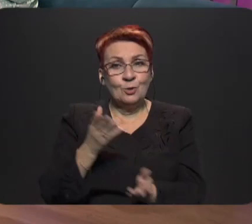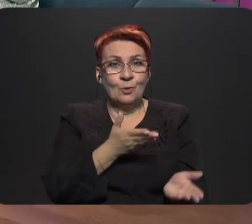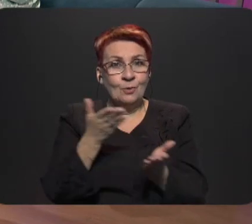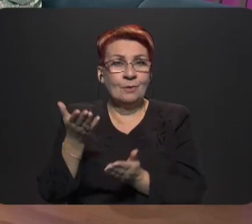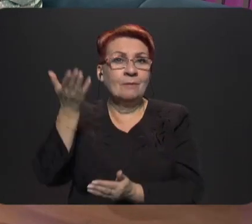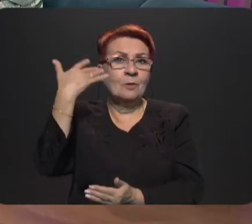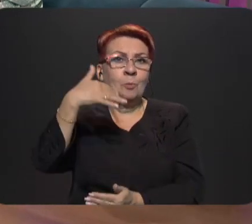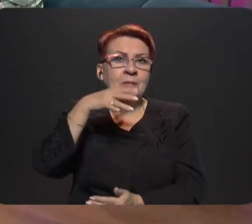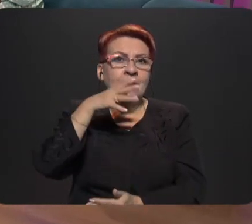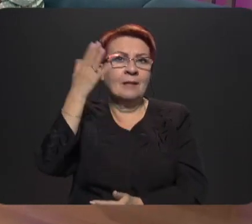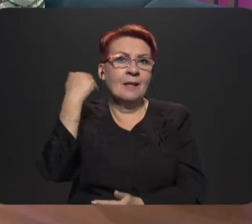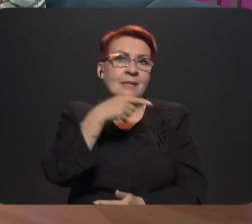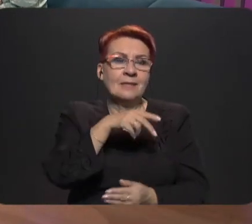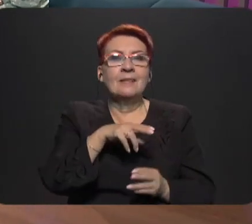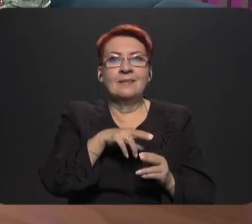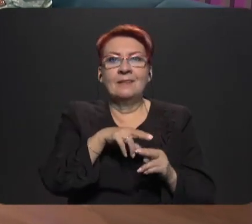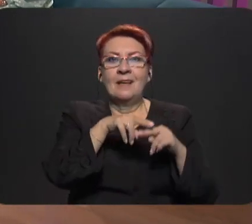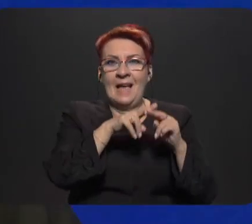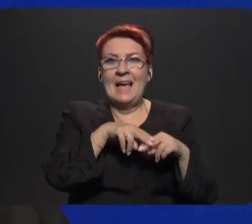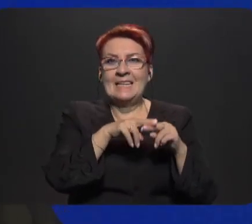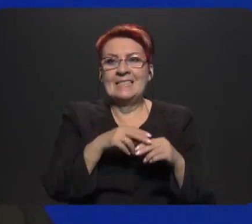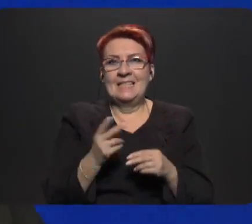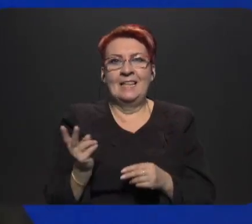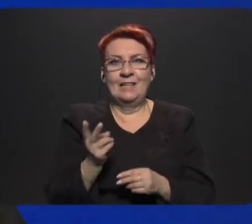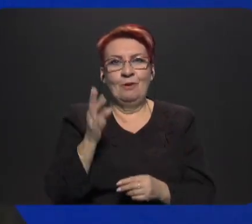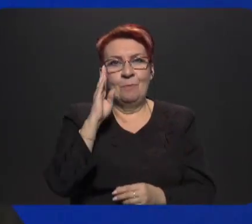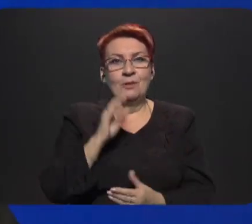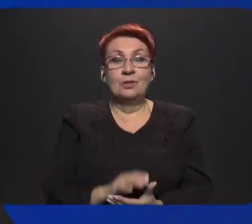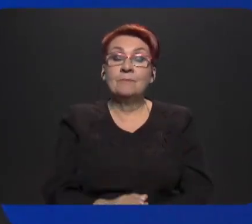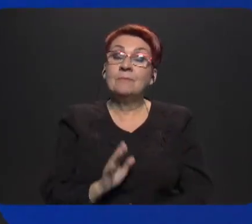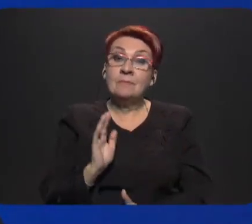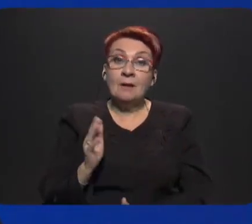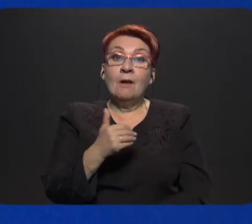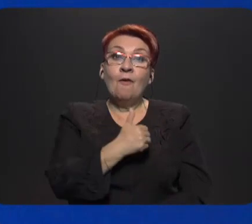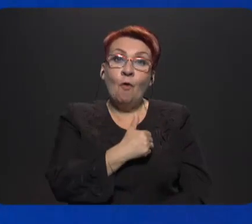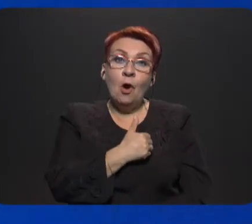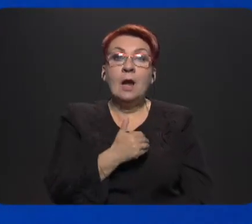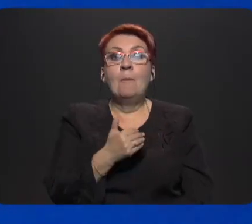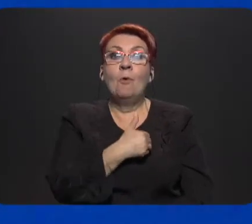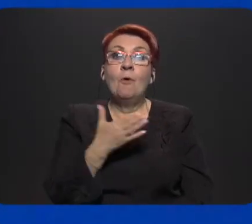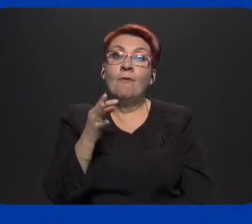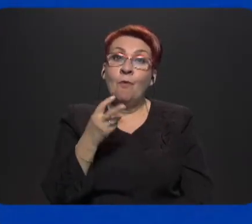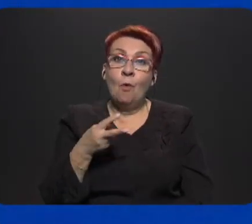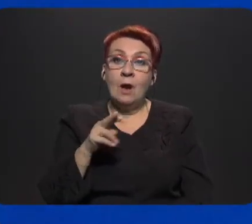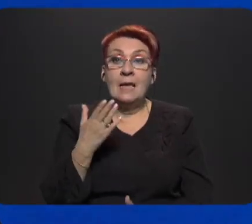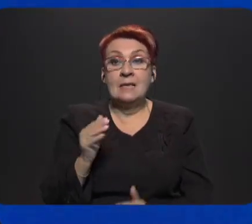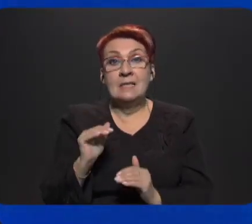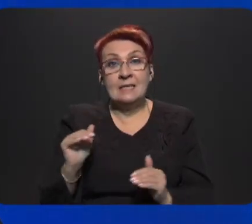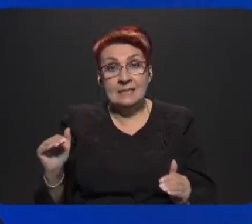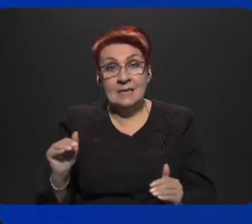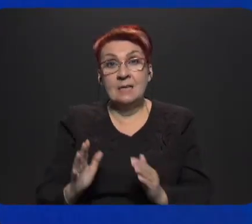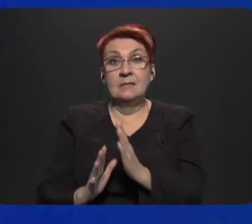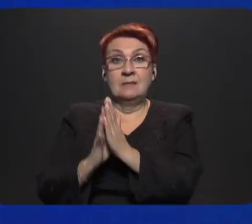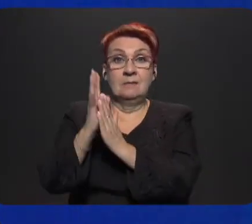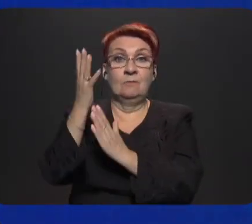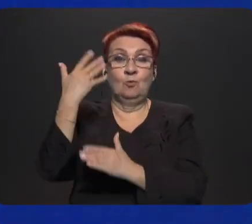находиться, в каком состоянии? Спасибо за вопрос, батюшка. Что скажете? Вольному воля, да, если родители, и тем более дети, я так понимаю, что